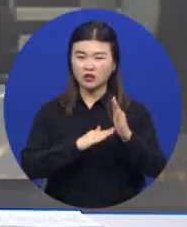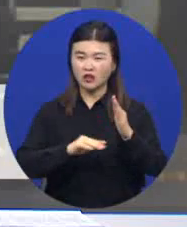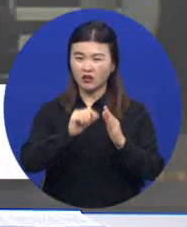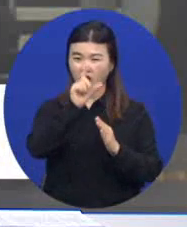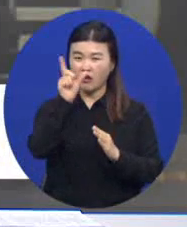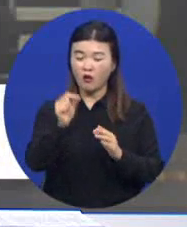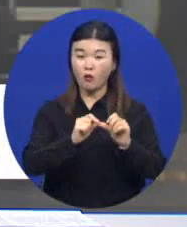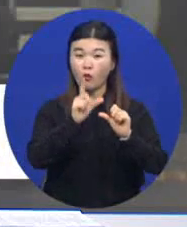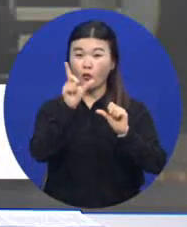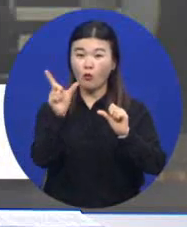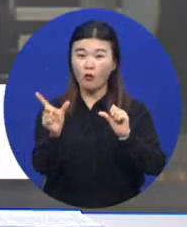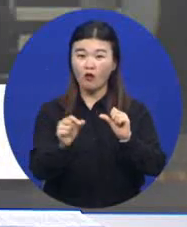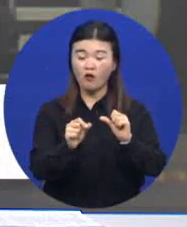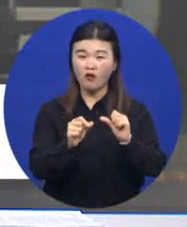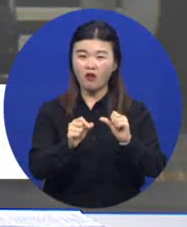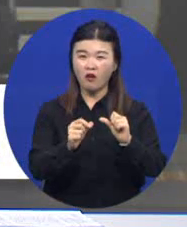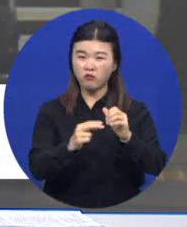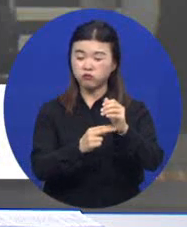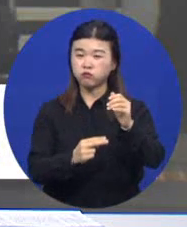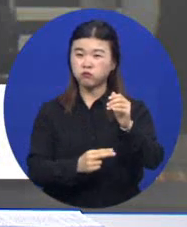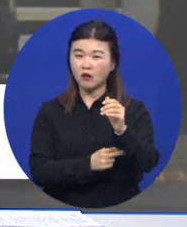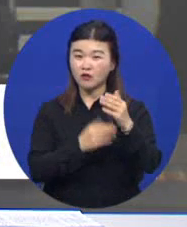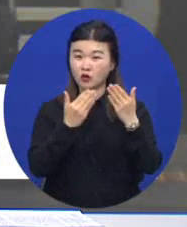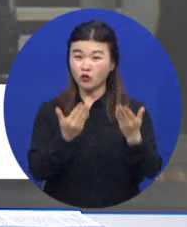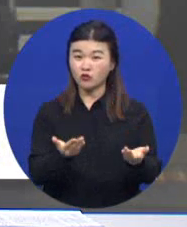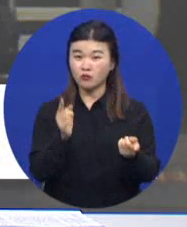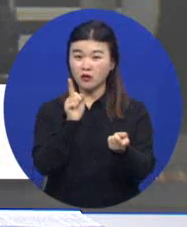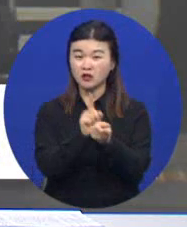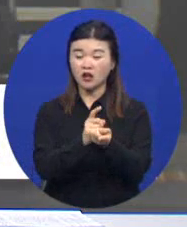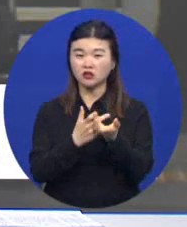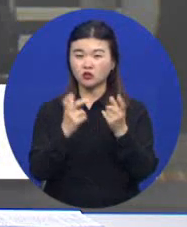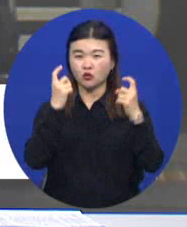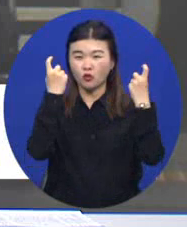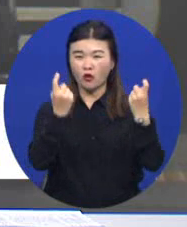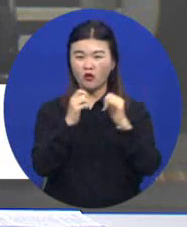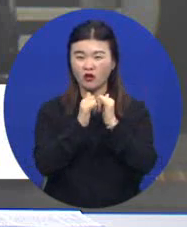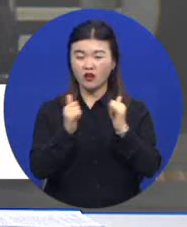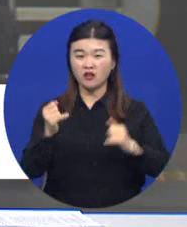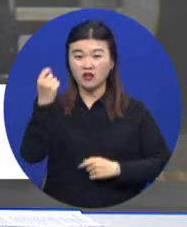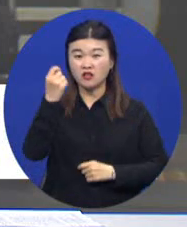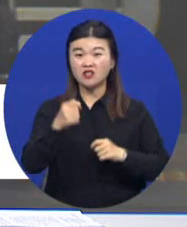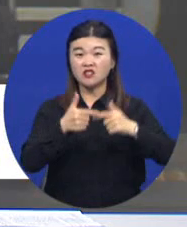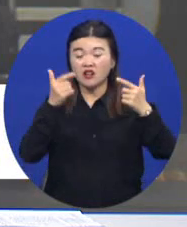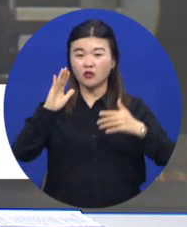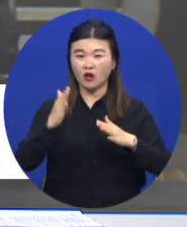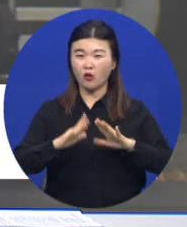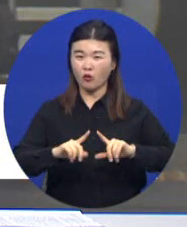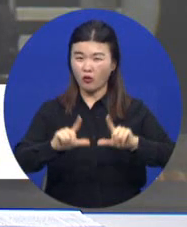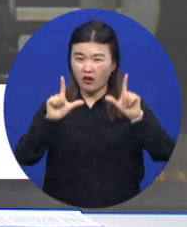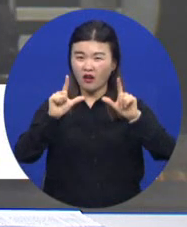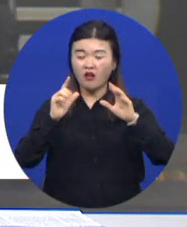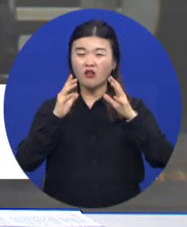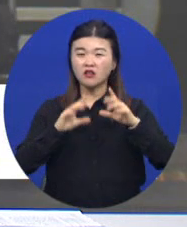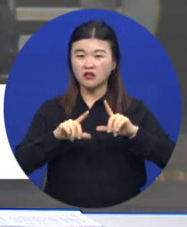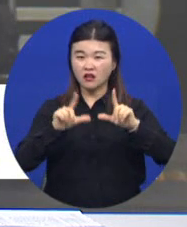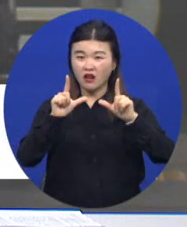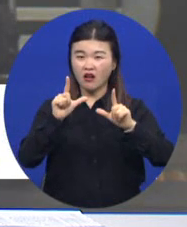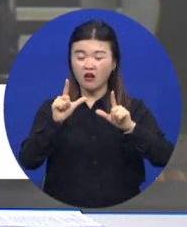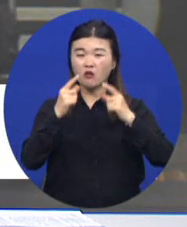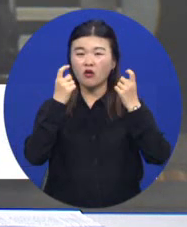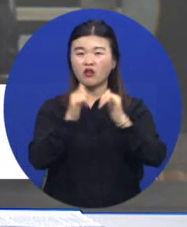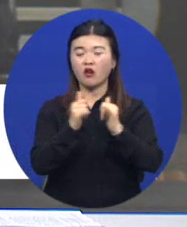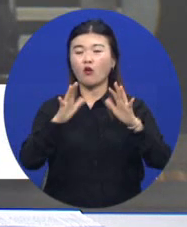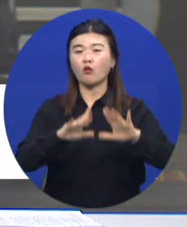가정의 달인 5월, 징검다리 연휴를 맞아 제주를 찾는 관광객이 급증하면서 올해 어린이날 관광객이 올